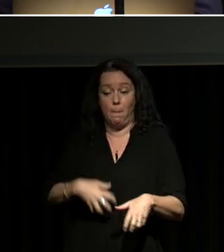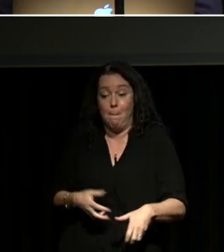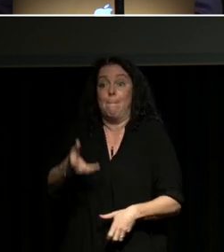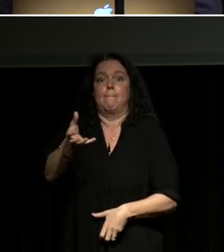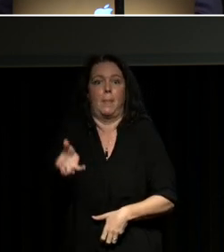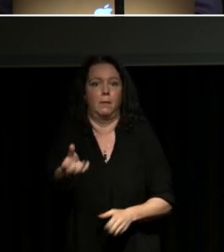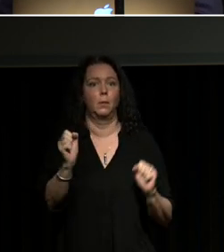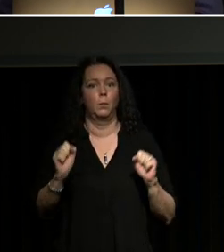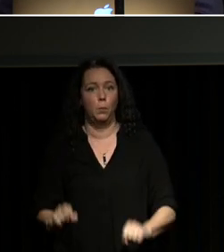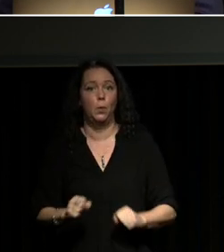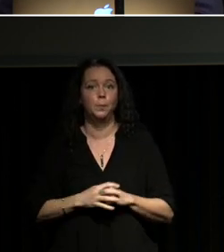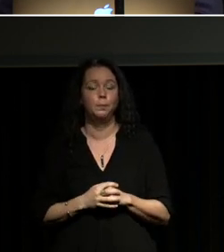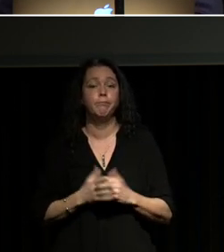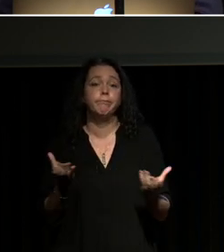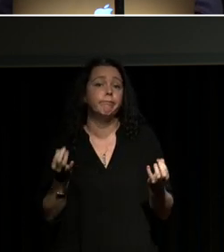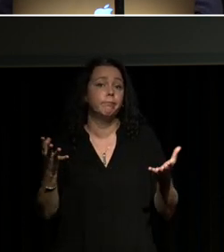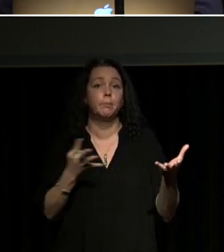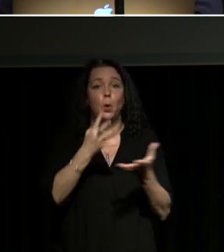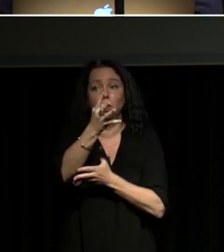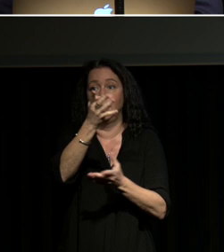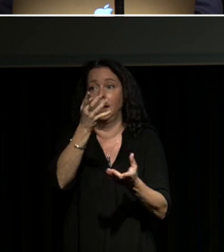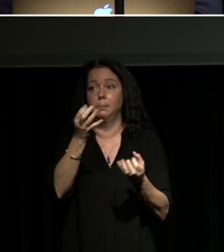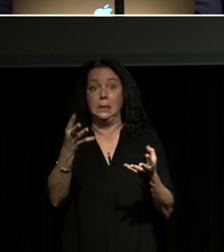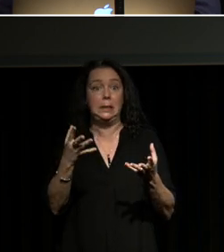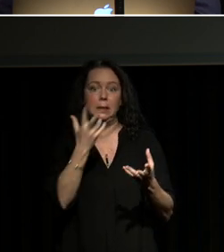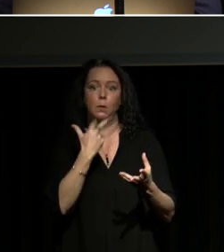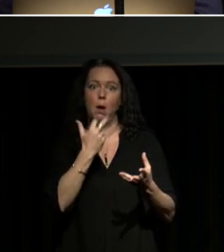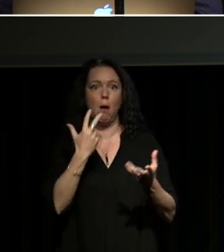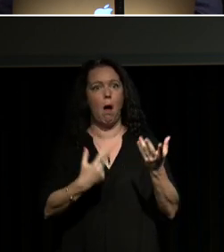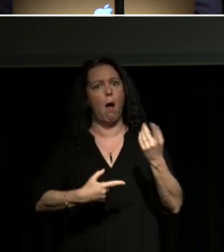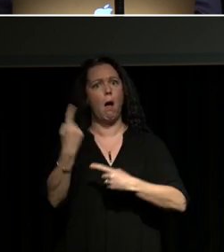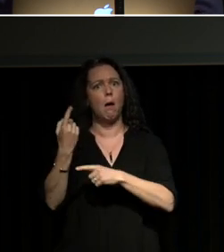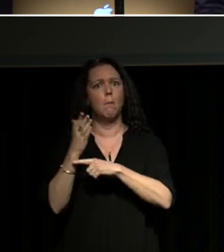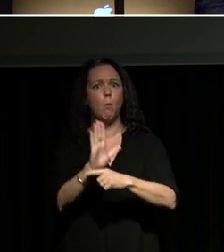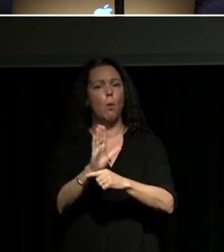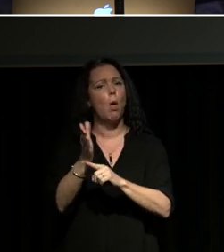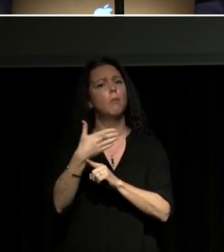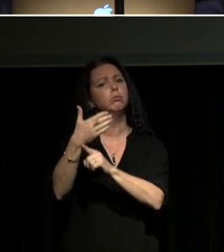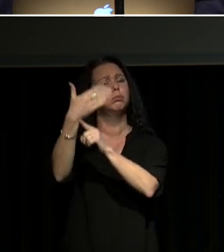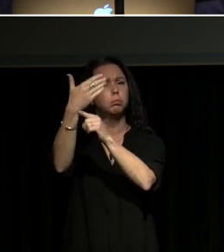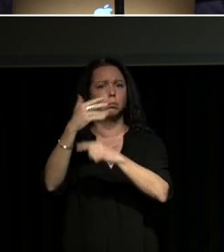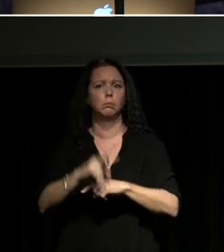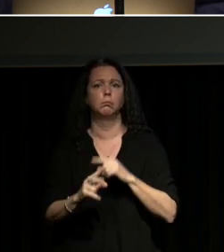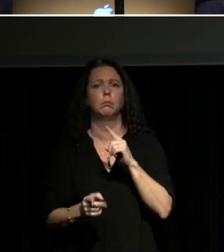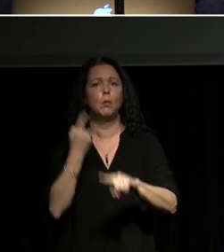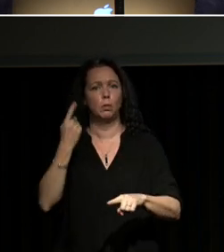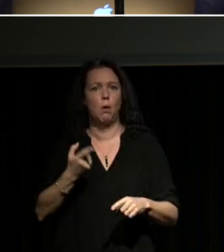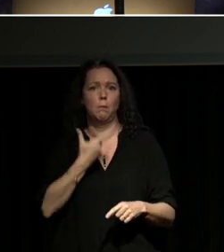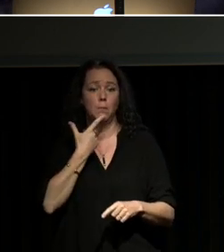un projet de citoyenneté, c'est un bel exemple de citoyenneté. Il est très, très important de pouvoir en parler parce